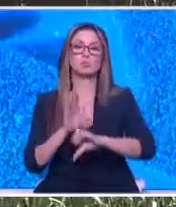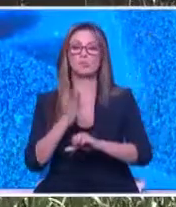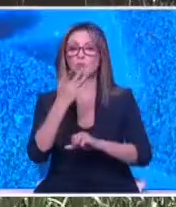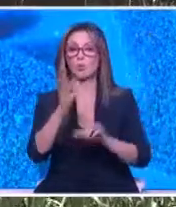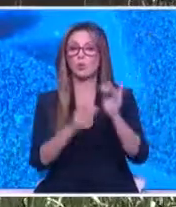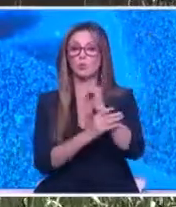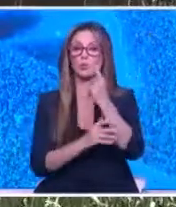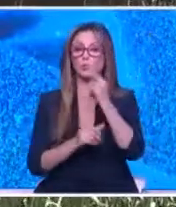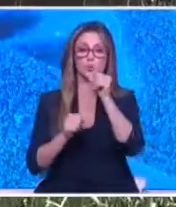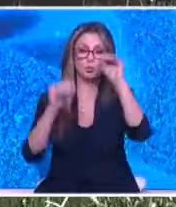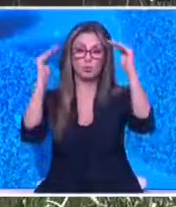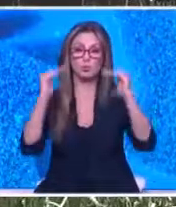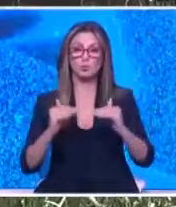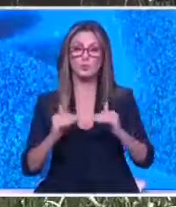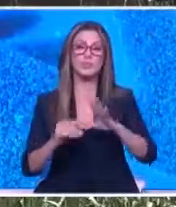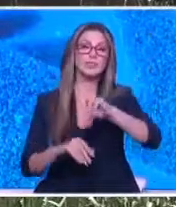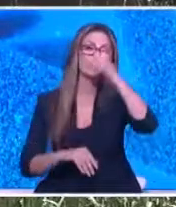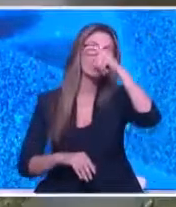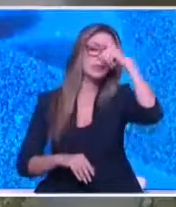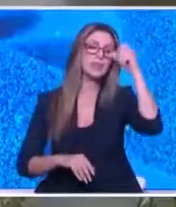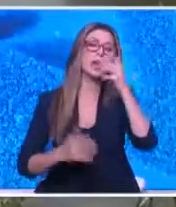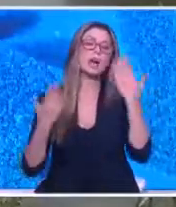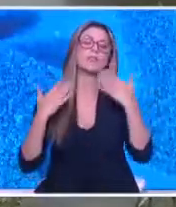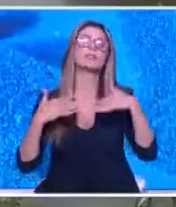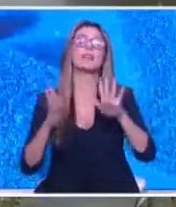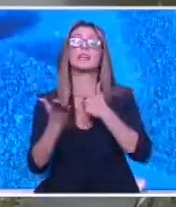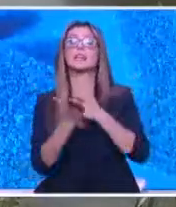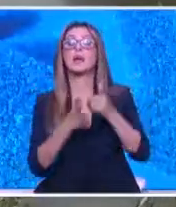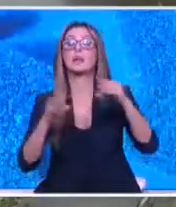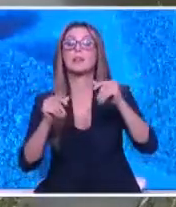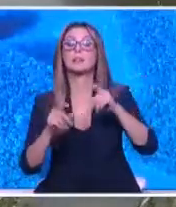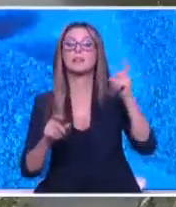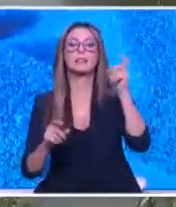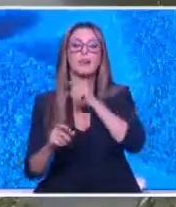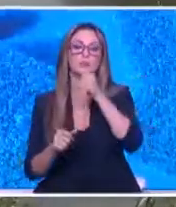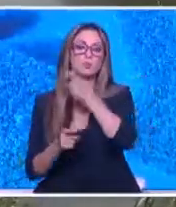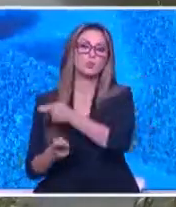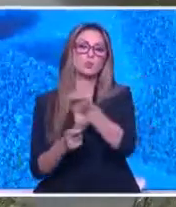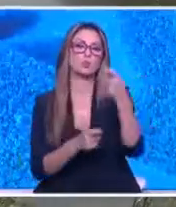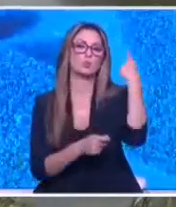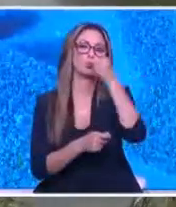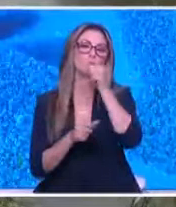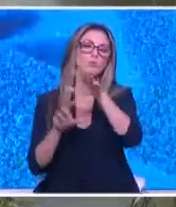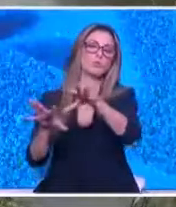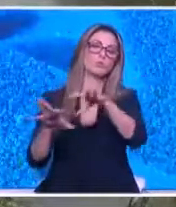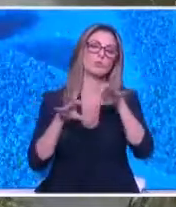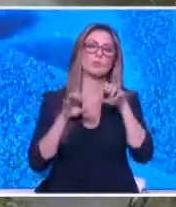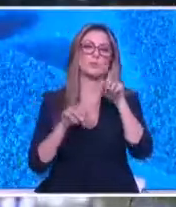su seviyesindeki düşüşün nedeni sadece sıcak hava değil. Tarım arazilerindeki yanlış sulama da kaynakları azalttı.